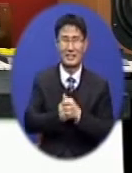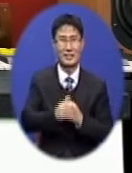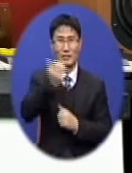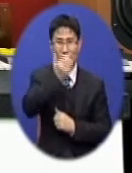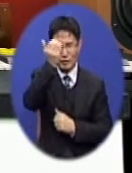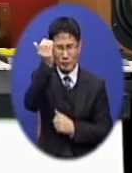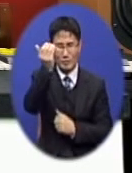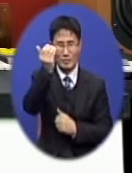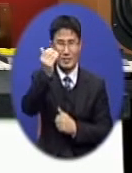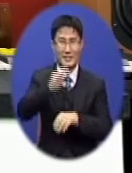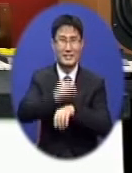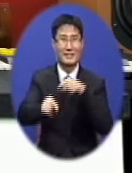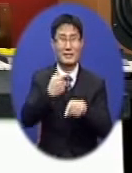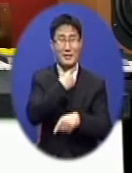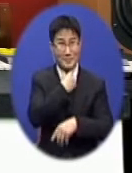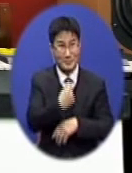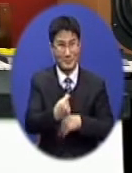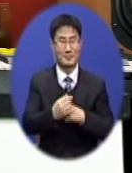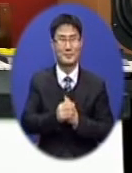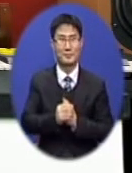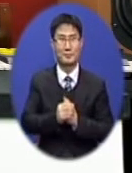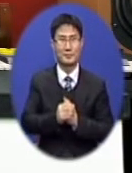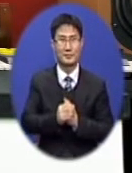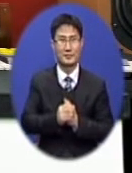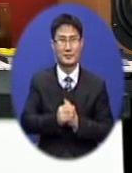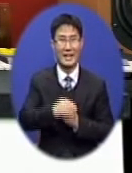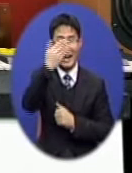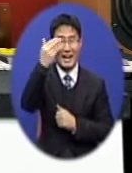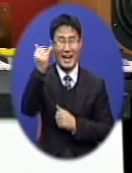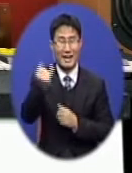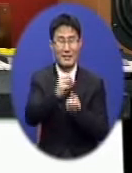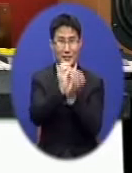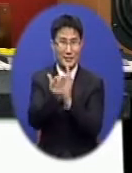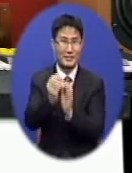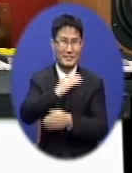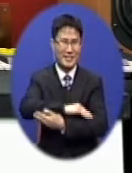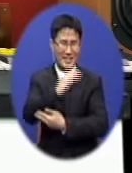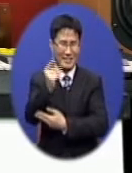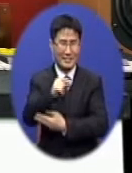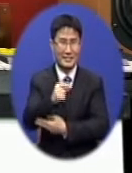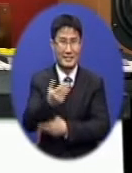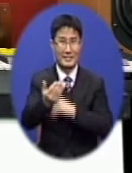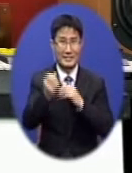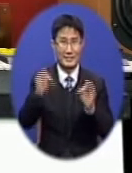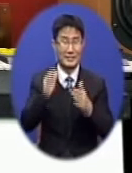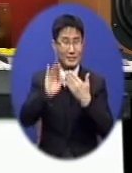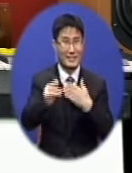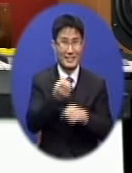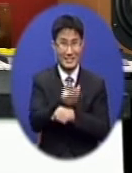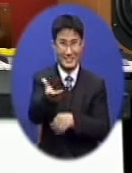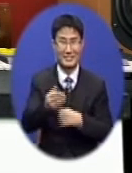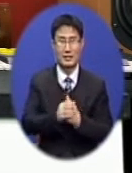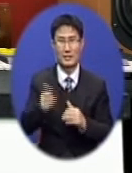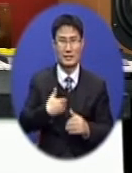꿈을 실현하기를 바라면서 할미꽃 사연 음악 들을 때가 잠시만 기다려 주세요. 네. 자,